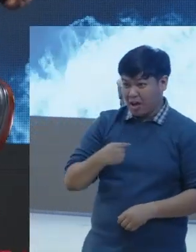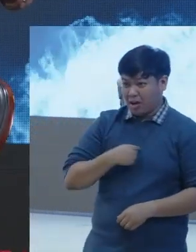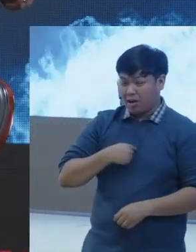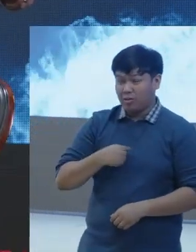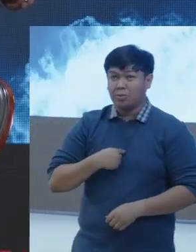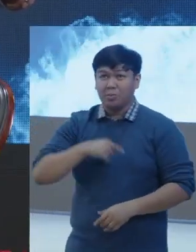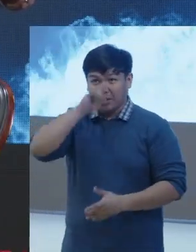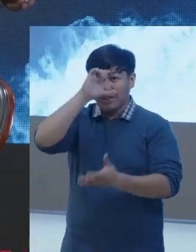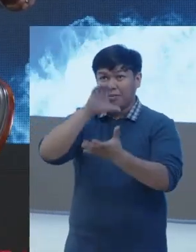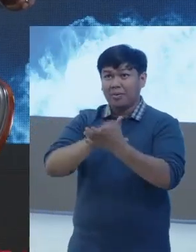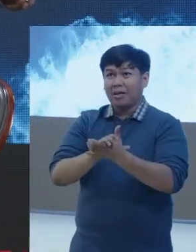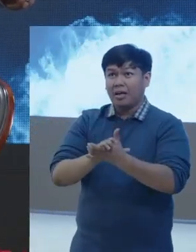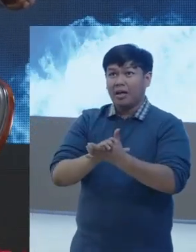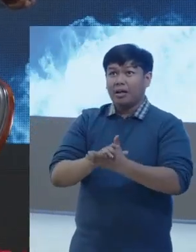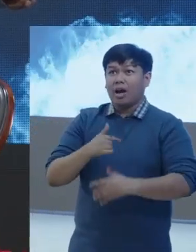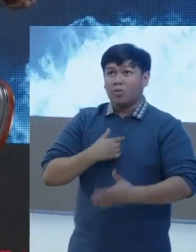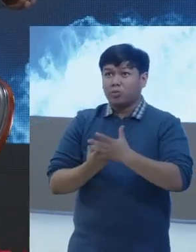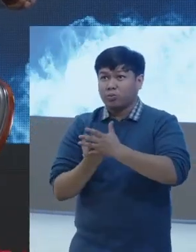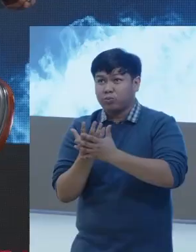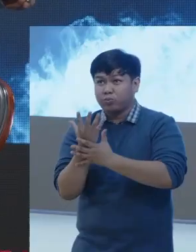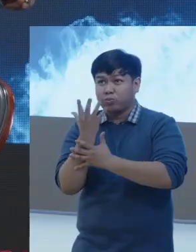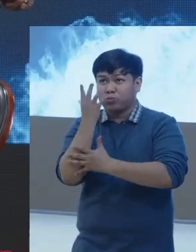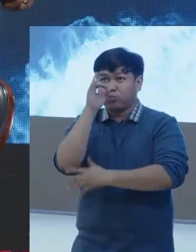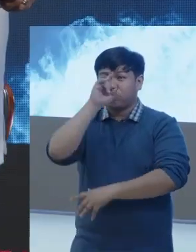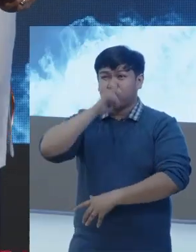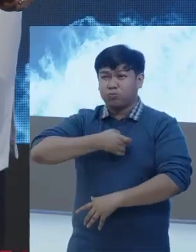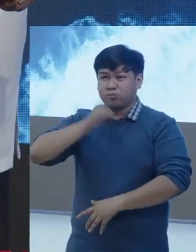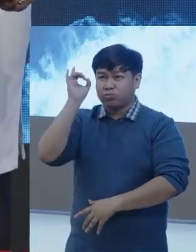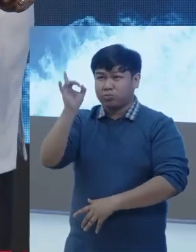na tunay. They turned from their evil way.